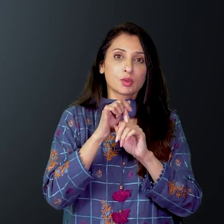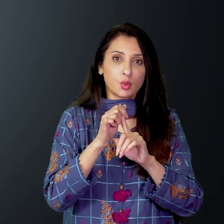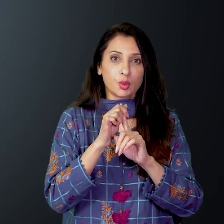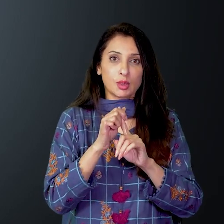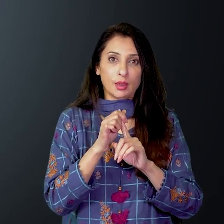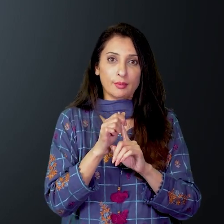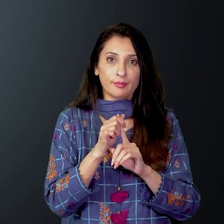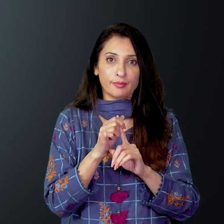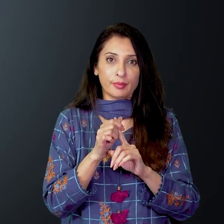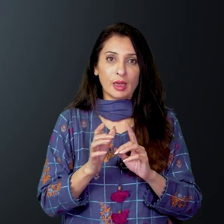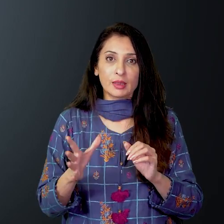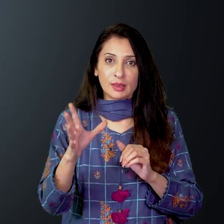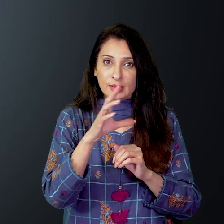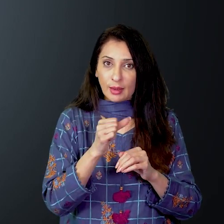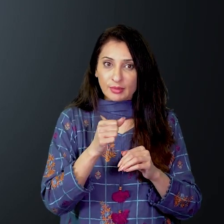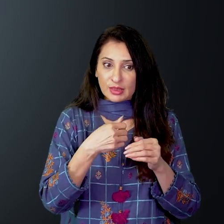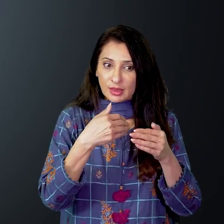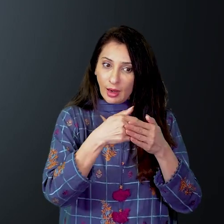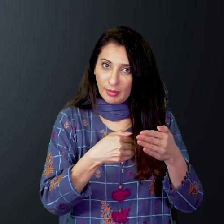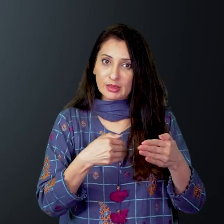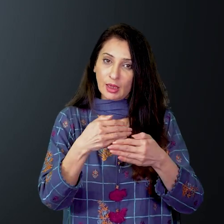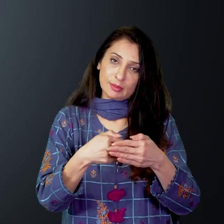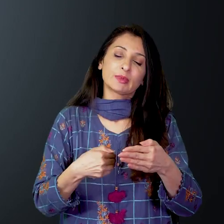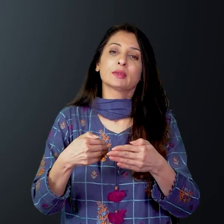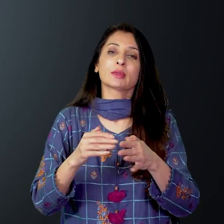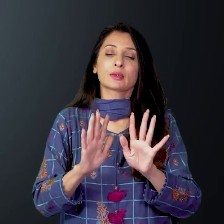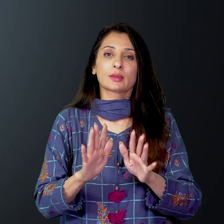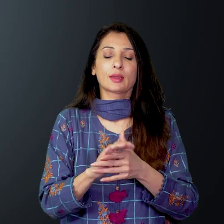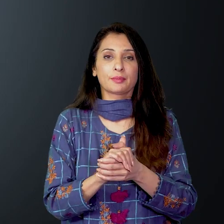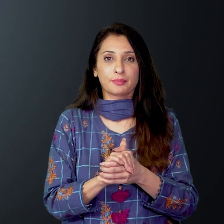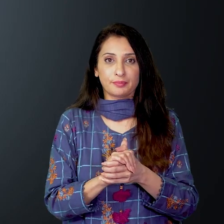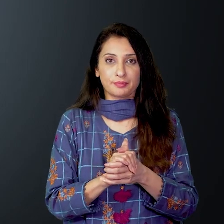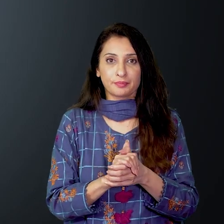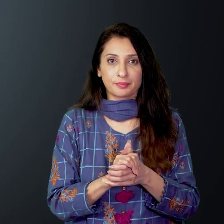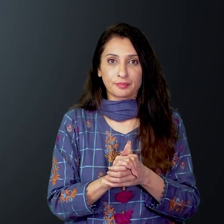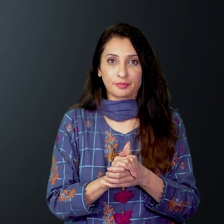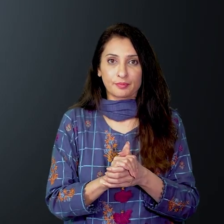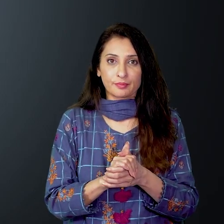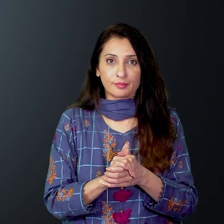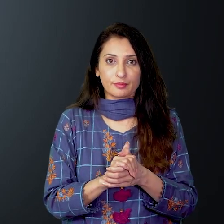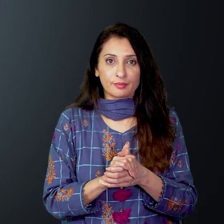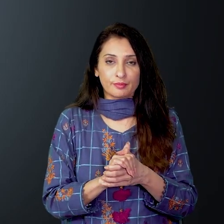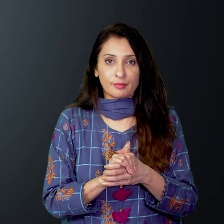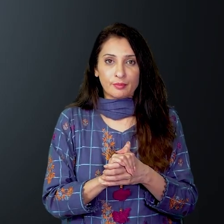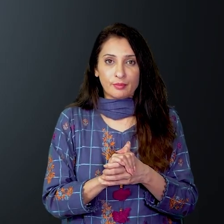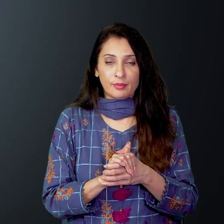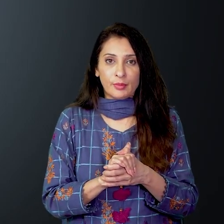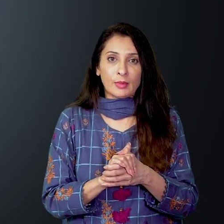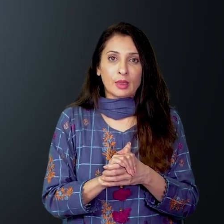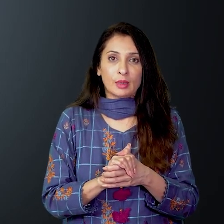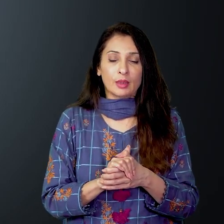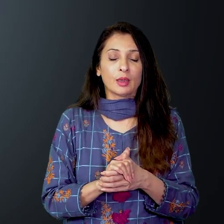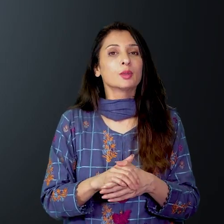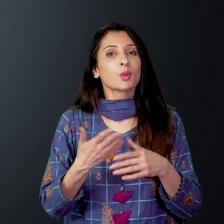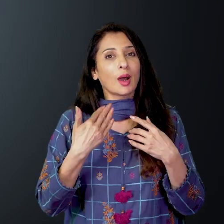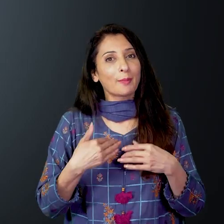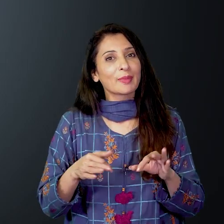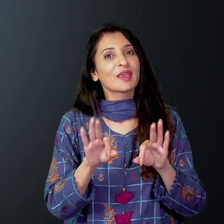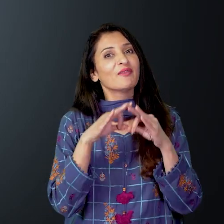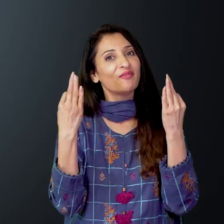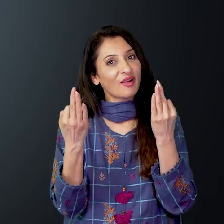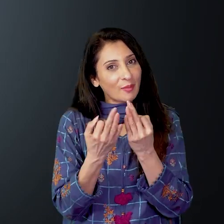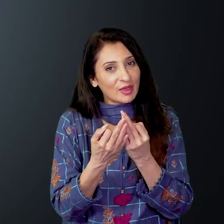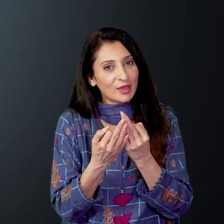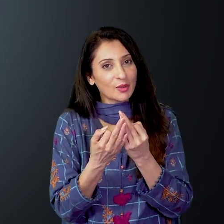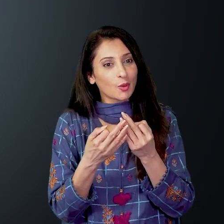मेजर्स। बट ये वो चीज़ें हैं जो आप प्रिवेंट कर सकते हैं विद ऑल द सेफ्टी मेजर्स। तो क्यों नहीं अपने आप को, अपने